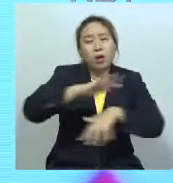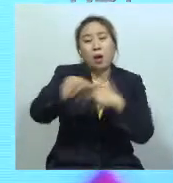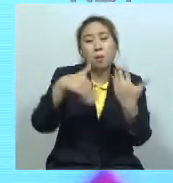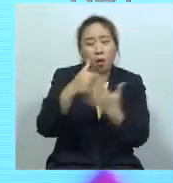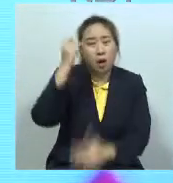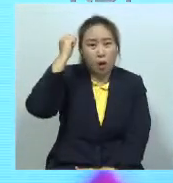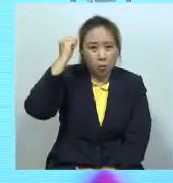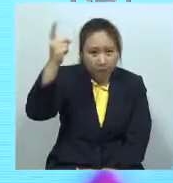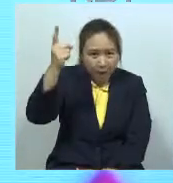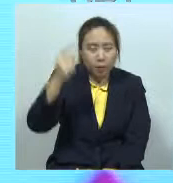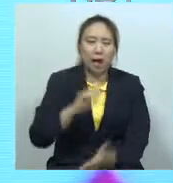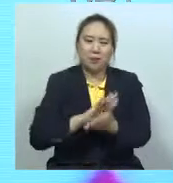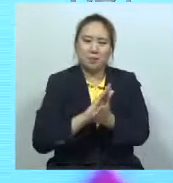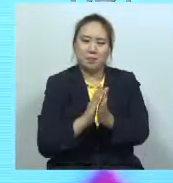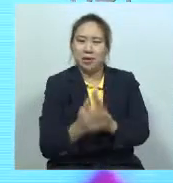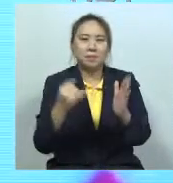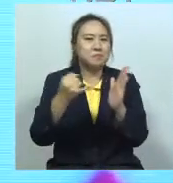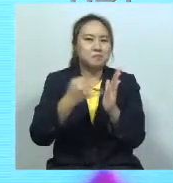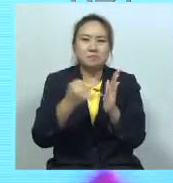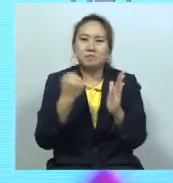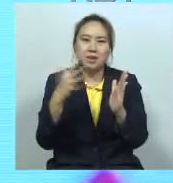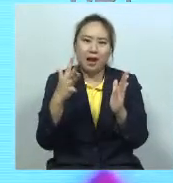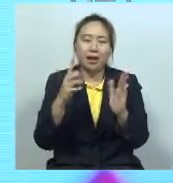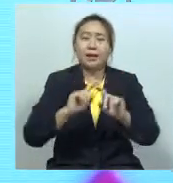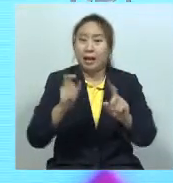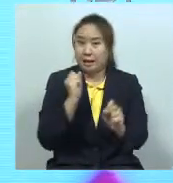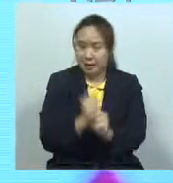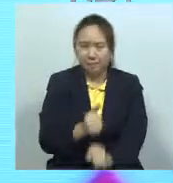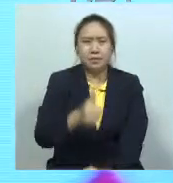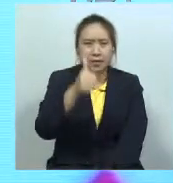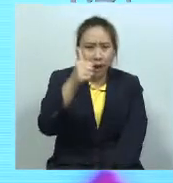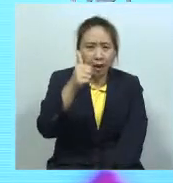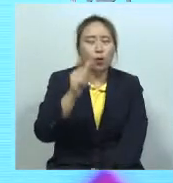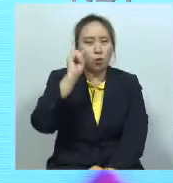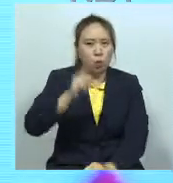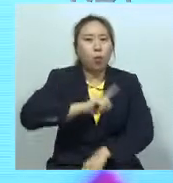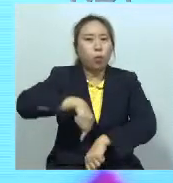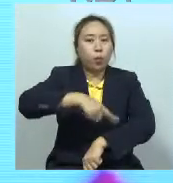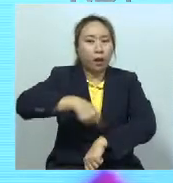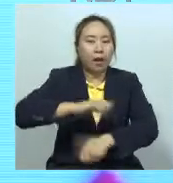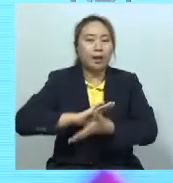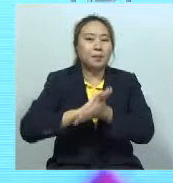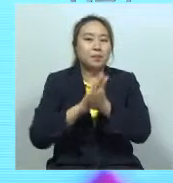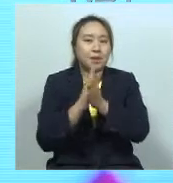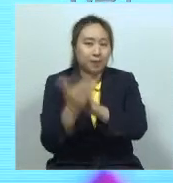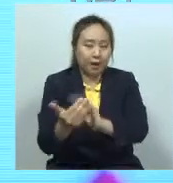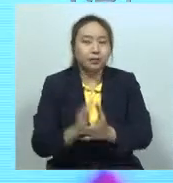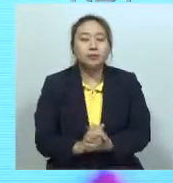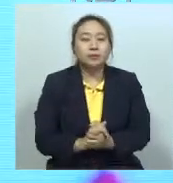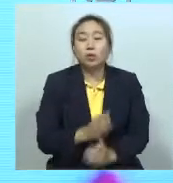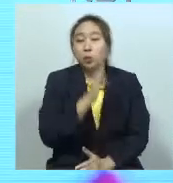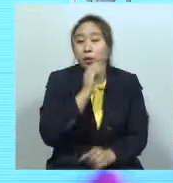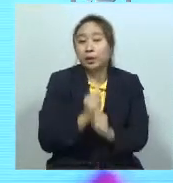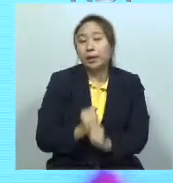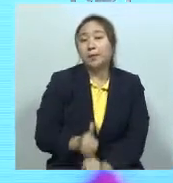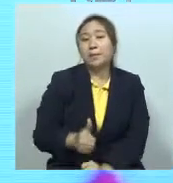ามมันคงไม่ใช่สิ่งที่ง่ายนักแต่มันไม่ใช่สิ่งที่ทำไม่ได้แต่ต้องใช้เวลาในการเปลี่ยนแปลงเหล่านั้นนะครับถ้าเราทำอย่างนี้ได้เ